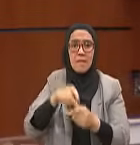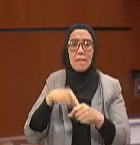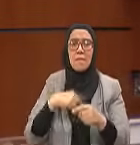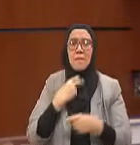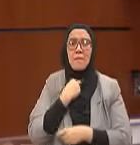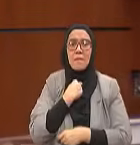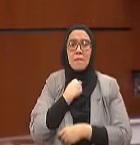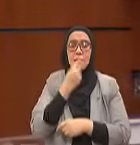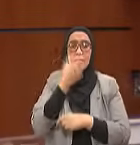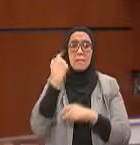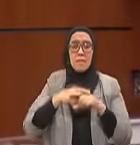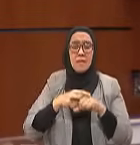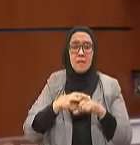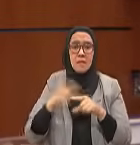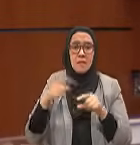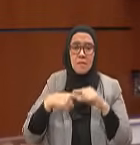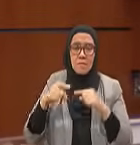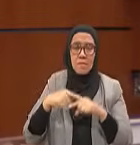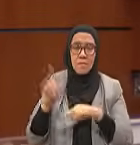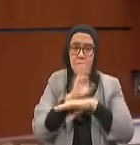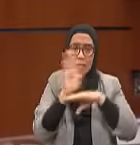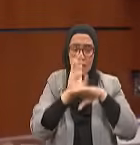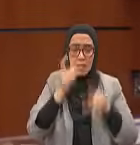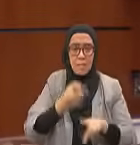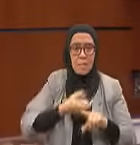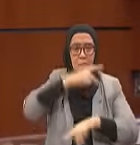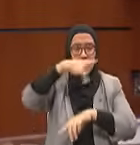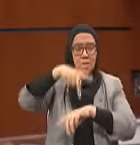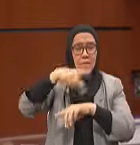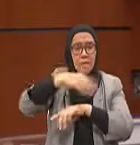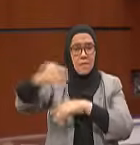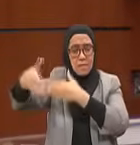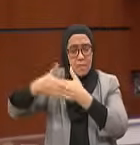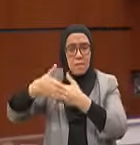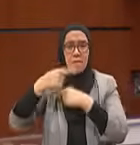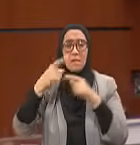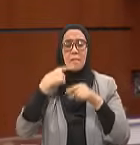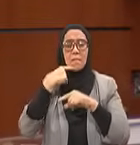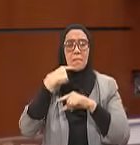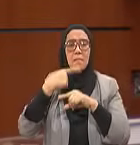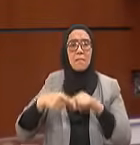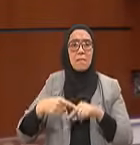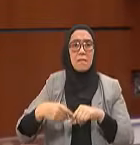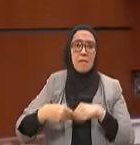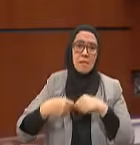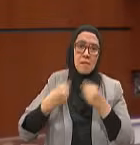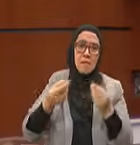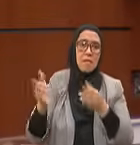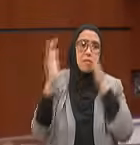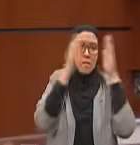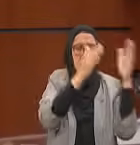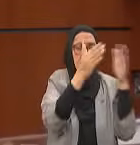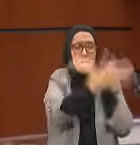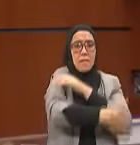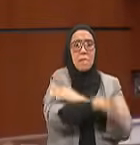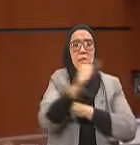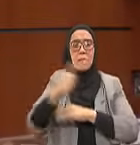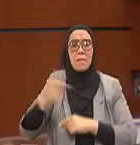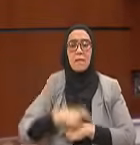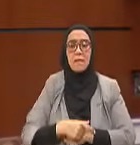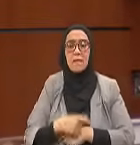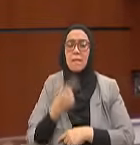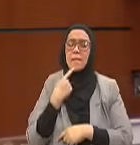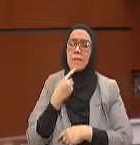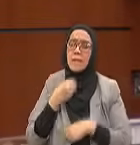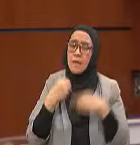dari selatan Filipina telah beralih ke pelabuhan Negara Jiran itu Pelabuhan Nunukan di Kalimantan sial bagi salah nyawa deh soalnya setiap fase ingin